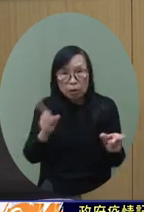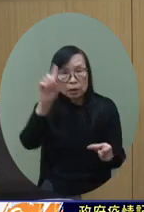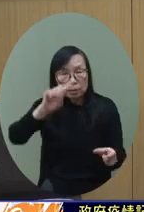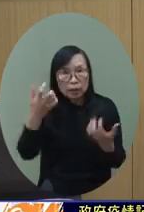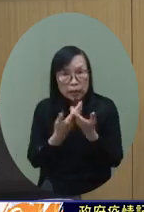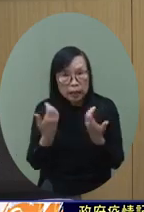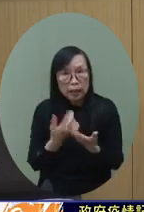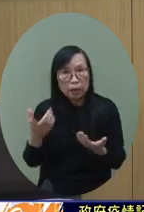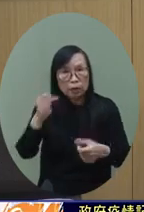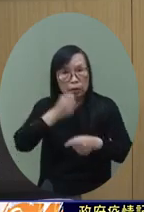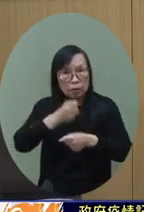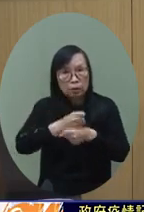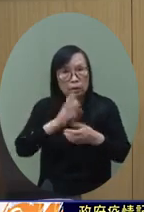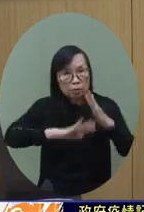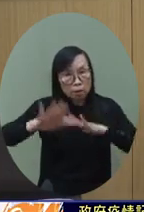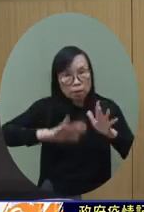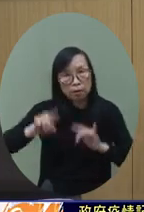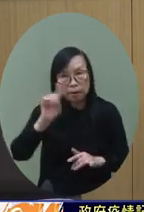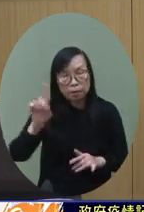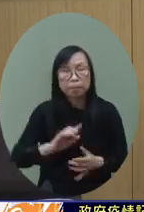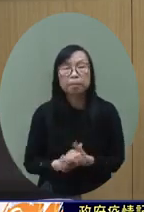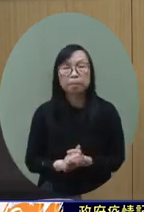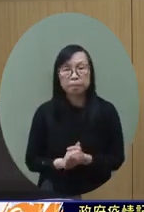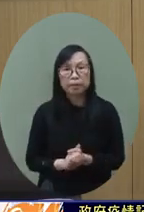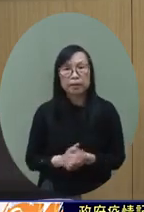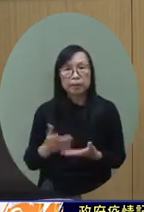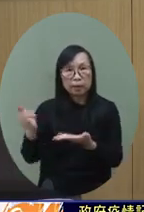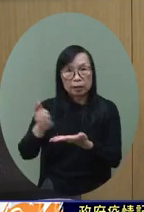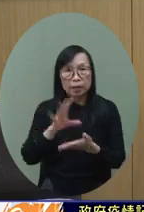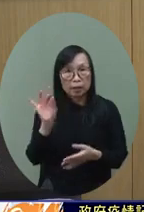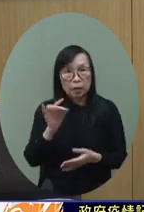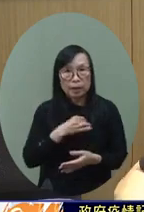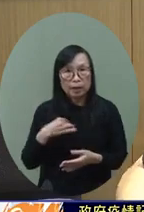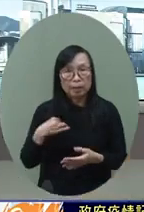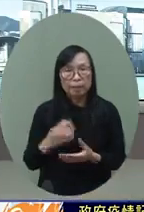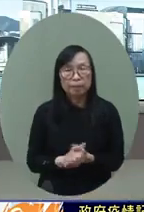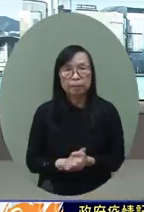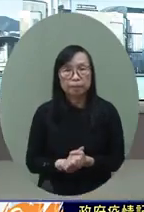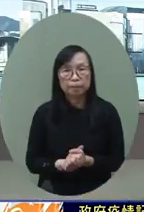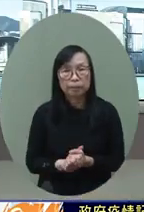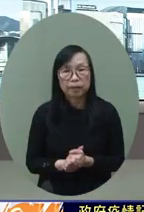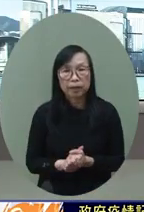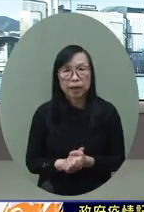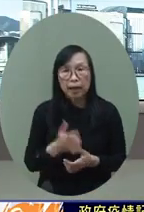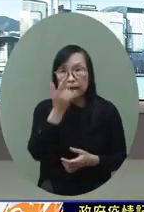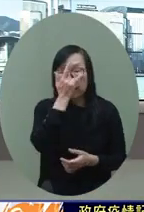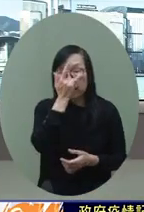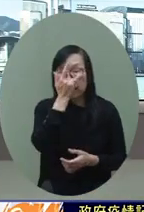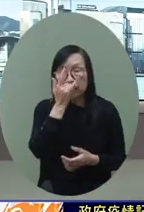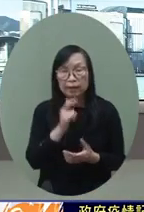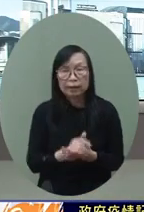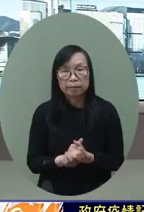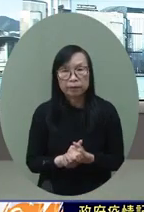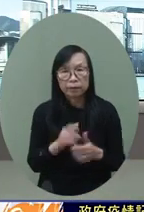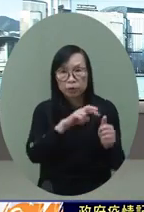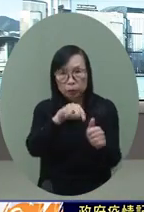位嘅處理方法係點？ 好，先請阿張醫生。 那個啟德嗰、那個